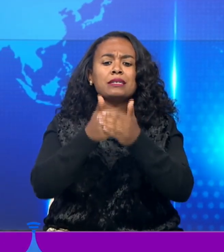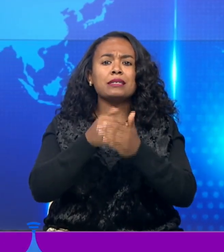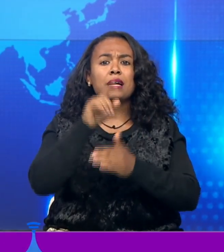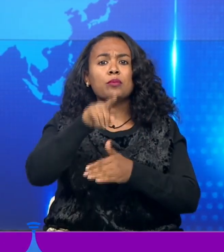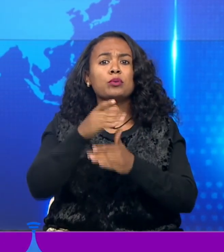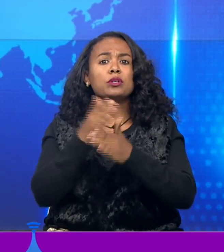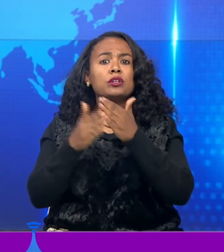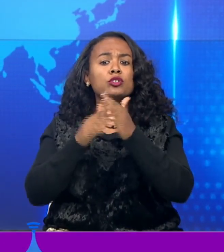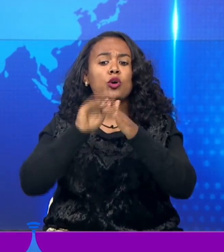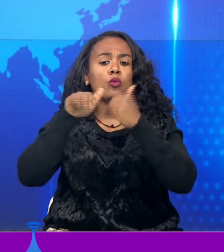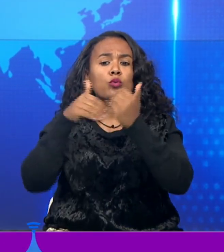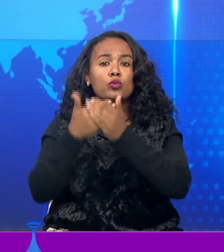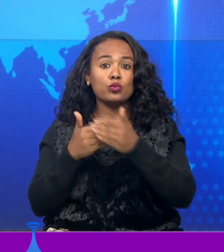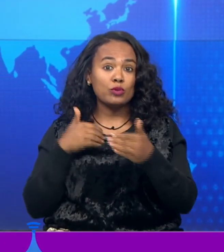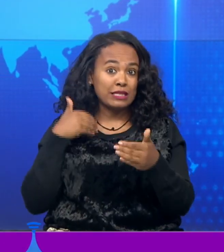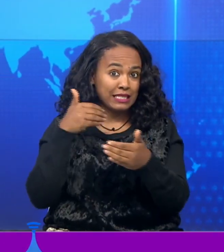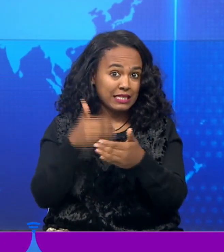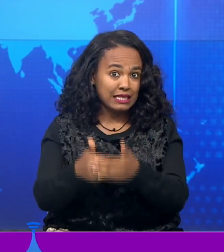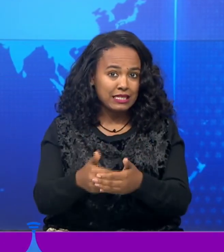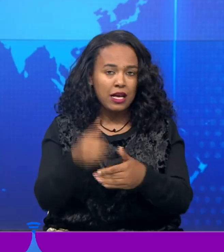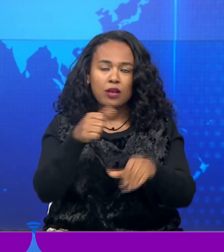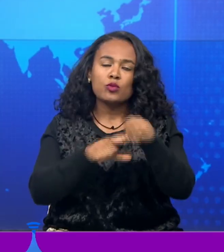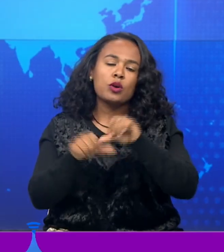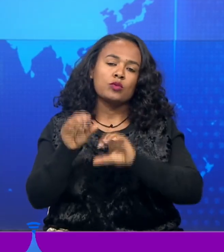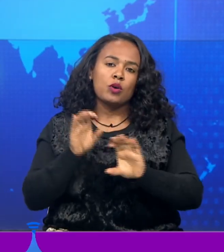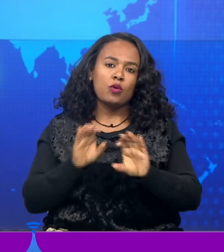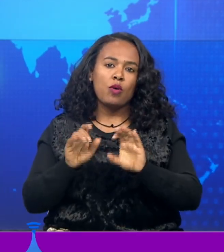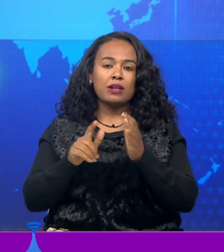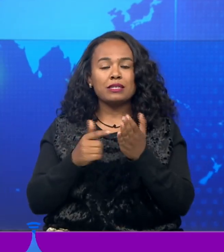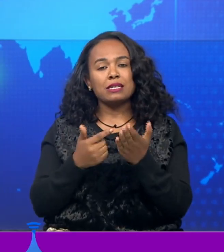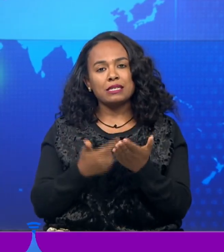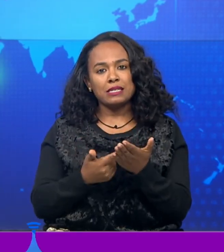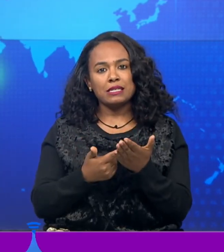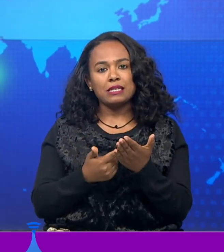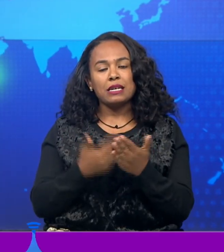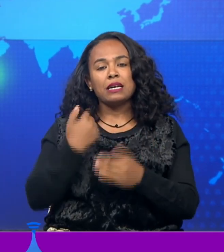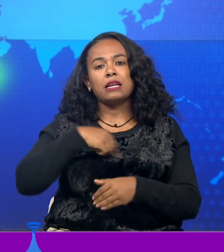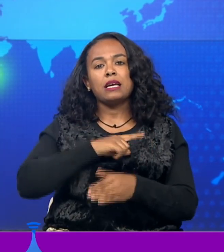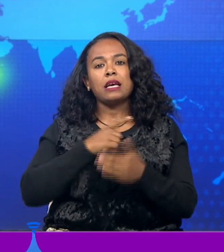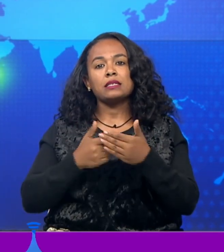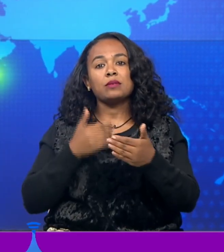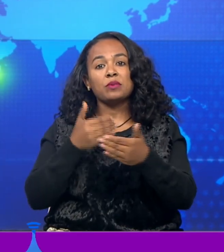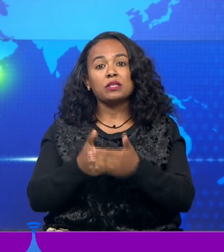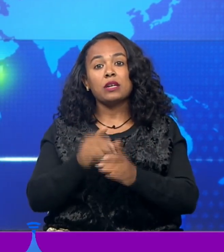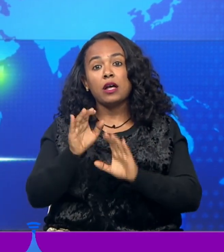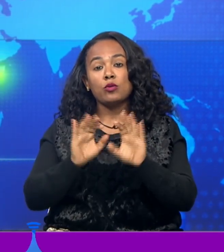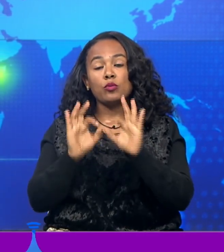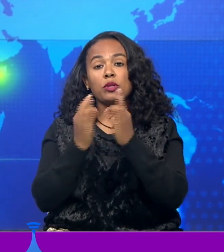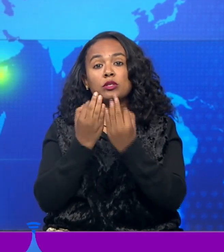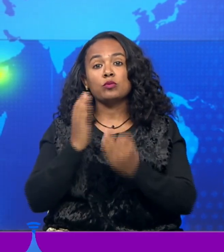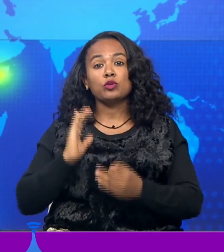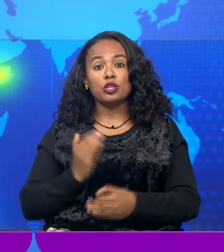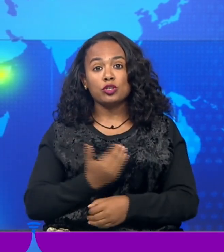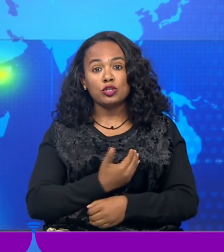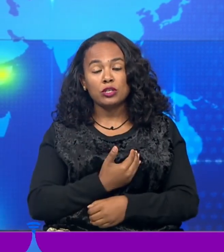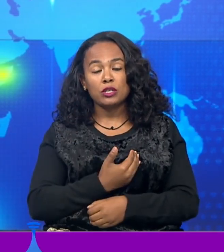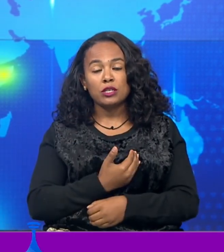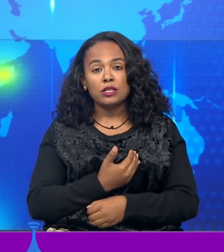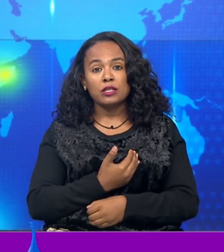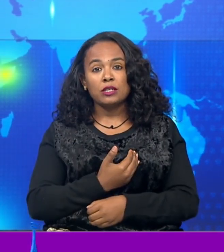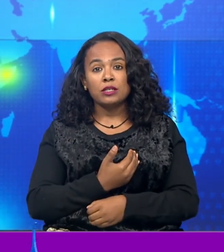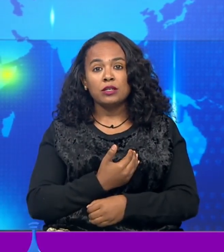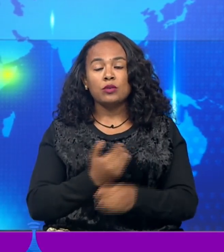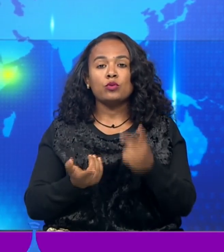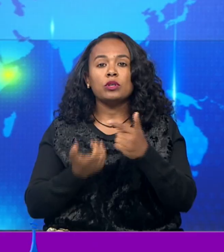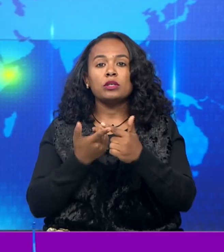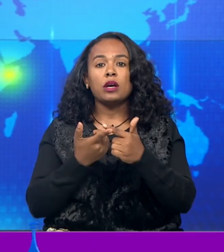ደረጃ ሁሉ እንድንደርስ አስተዋጽኦ አድርገዋል። ስለዚህ ለኛ እዚህ መድረስ አስተዋጽኦ ላደረጉት ቤተሰቦቻችን